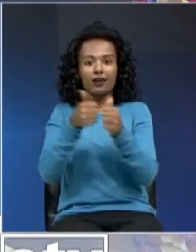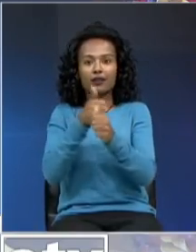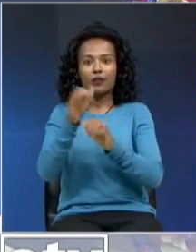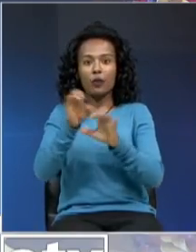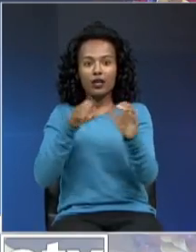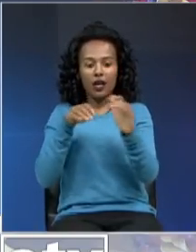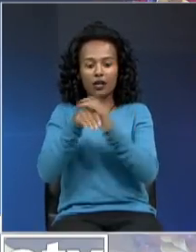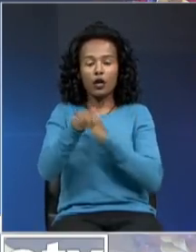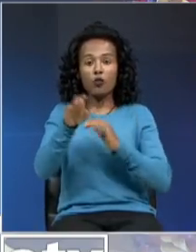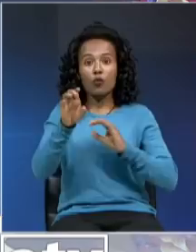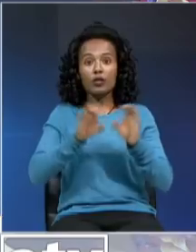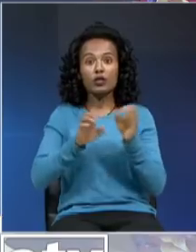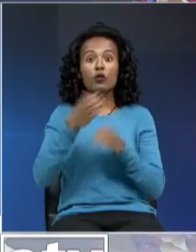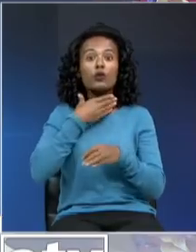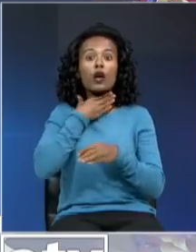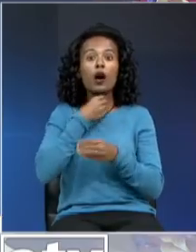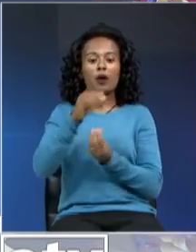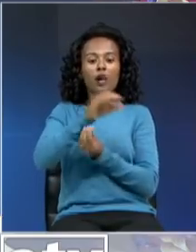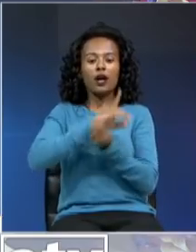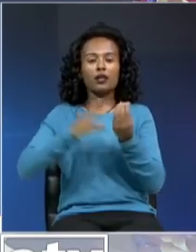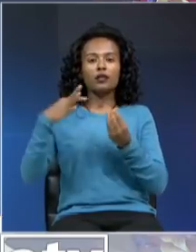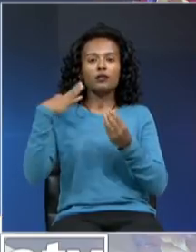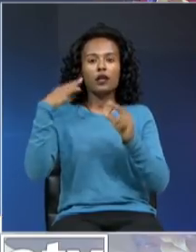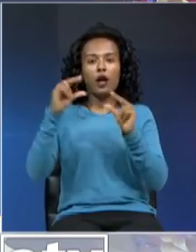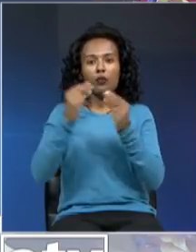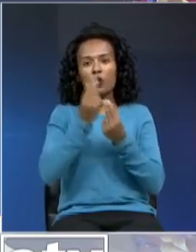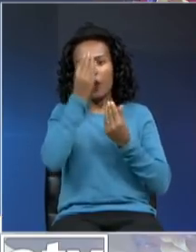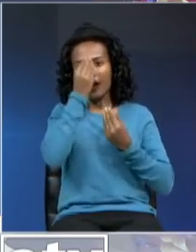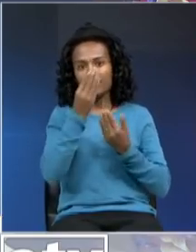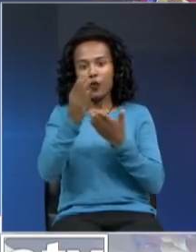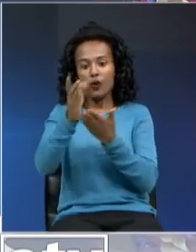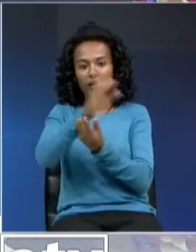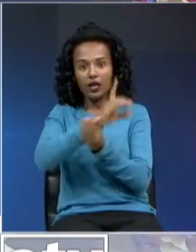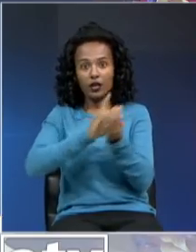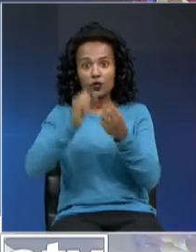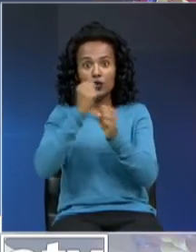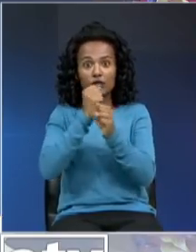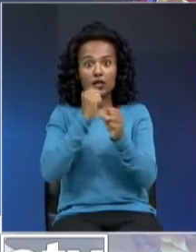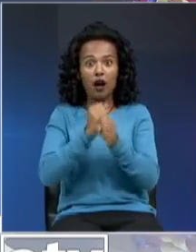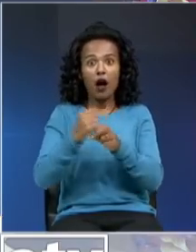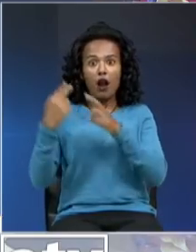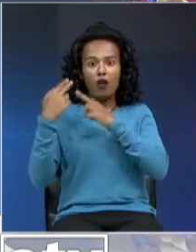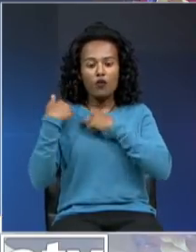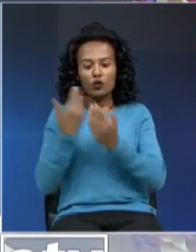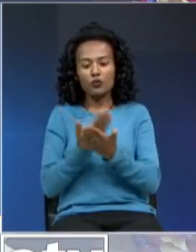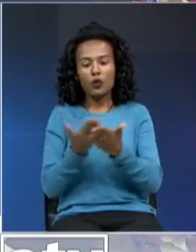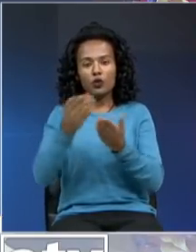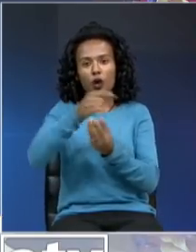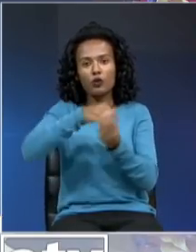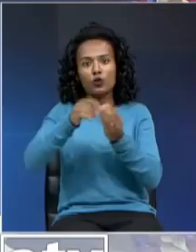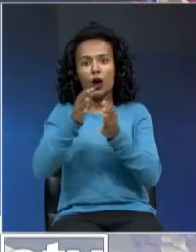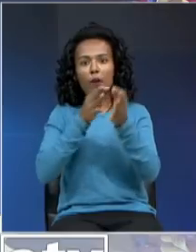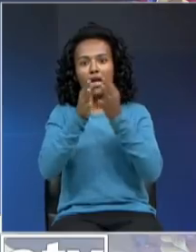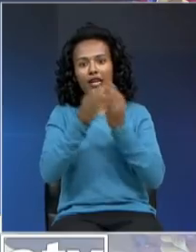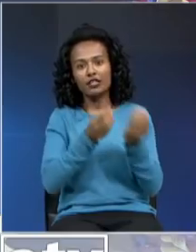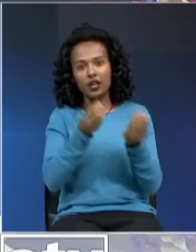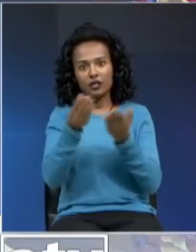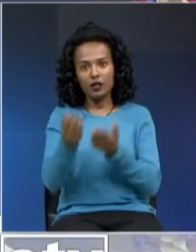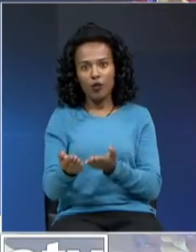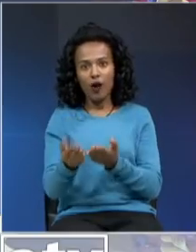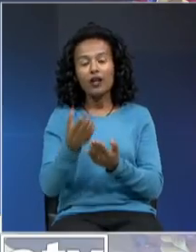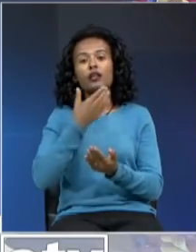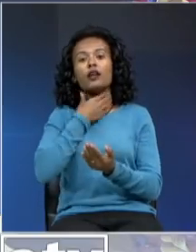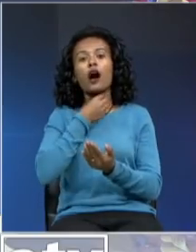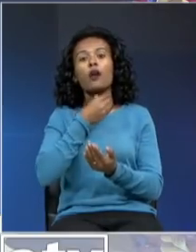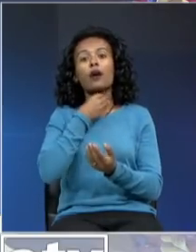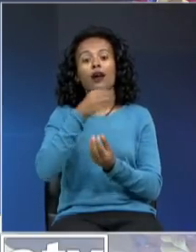ማድረጊያ እንዲገቡ መደረጉን የአማራ ክልል ጤና ቢሮ አስታወቀ። የክልሉ የሥራ ኃላፊዎች በጉዳዩ ዙሪያም መግለጫ ሰጥተዋል።